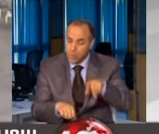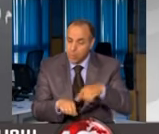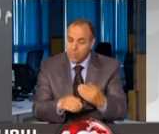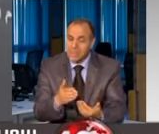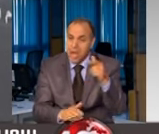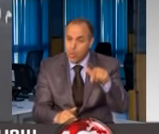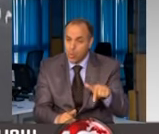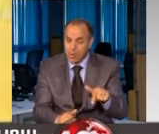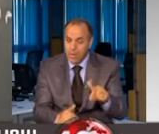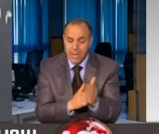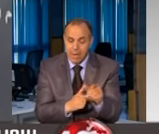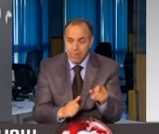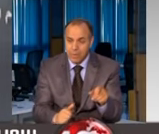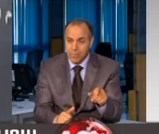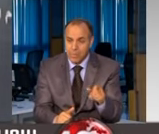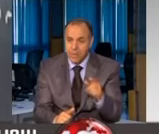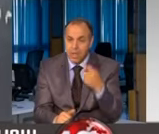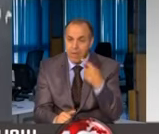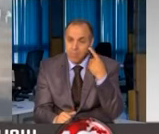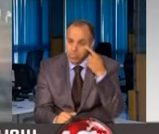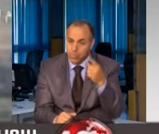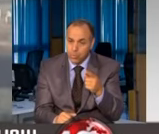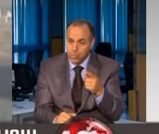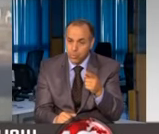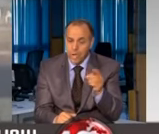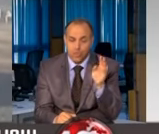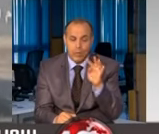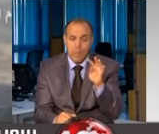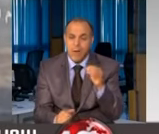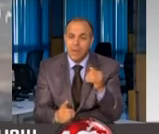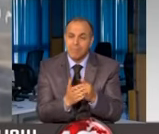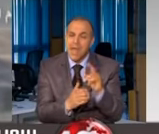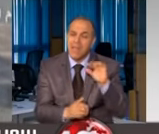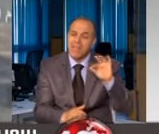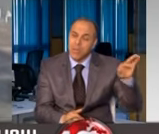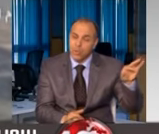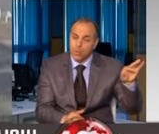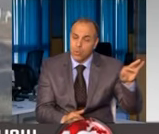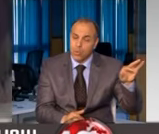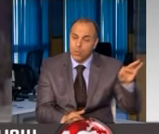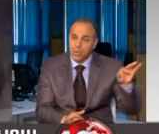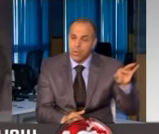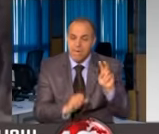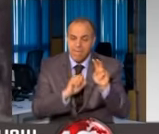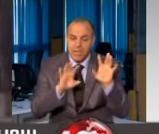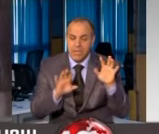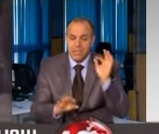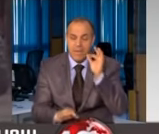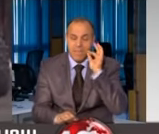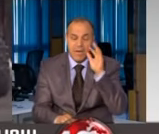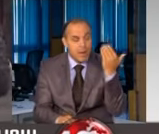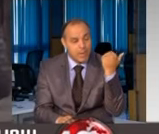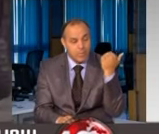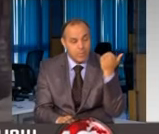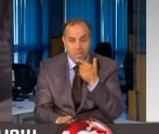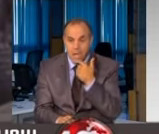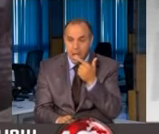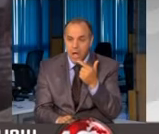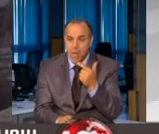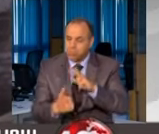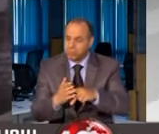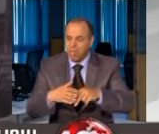من صباح الأربعاء، بينما بدأ سريانها في شمال محافظة اللاذقية منذ 29 من أفريل الماضي بعد